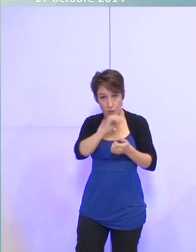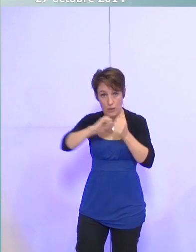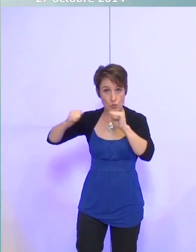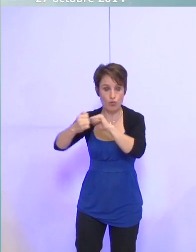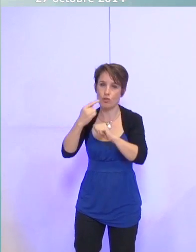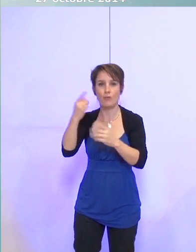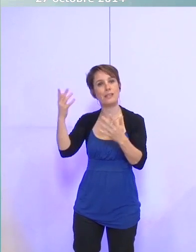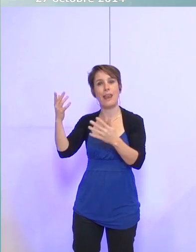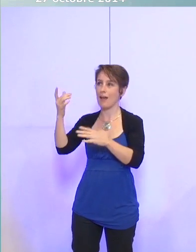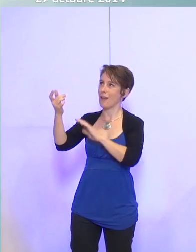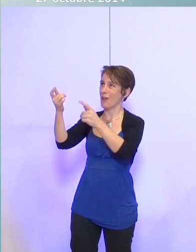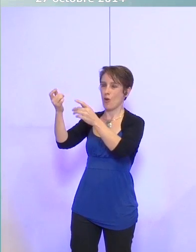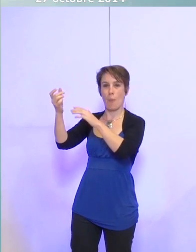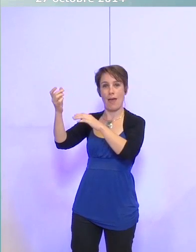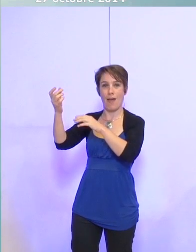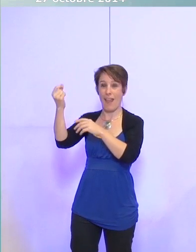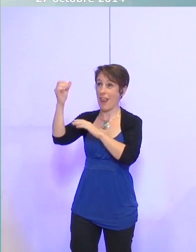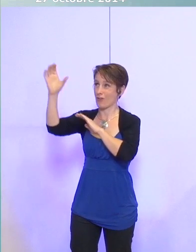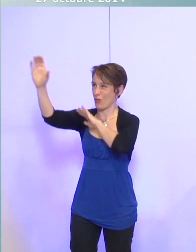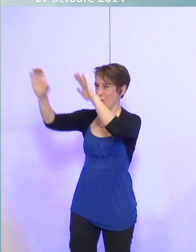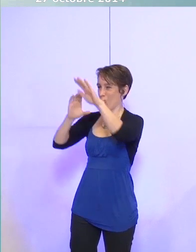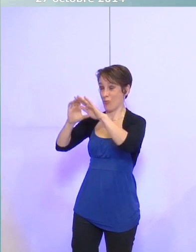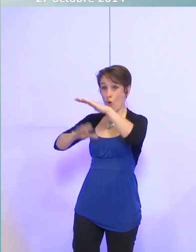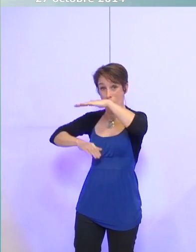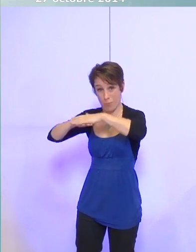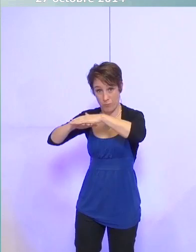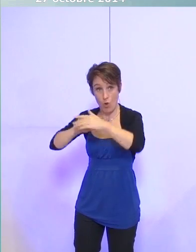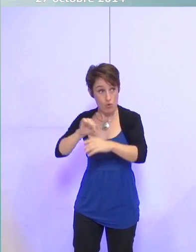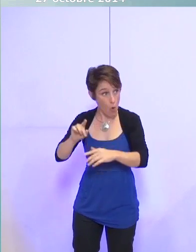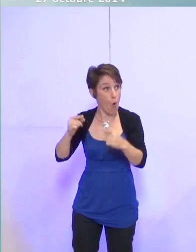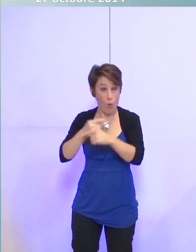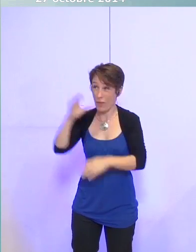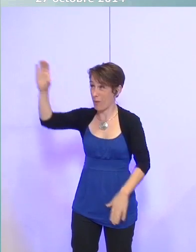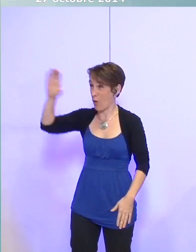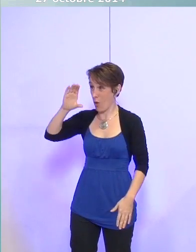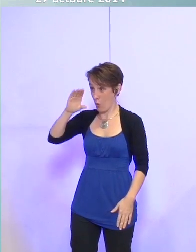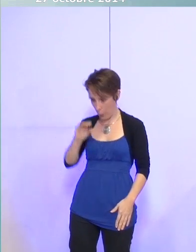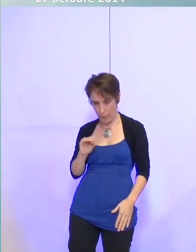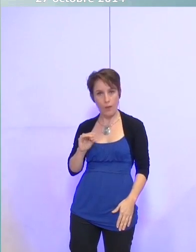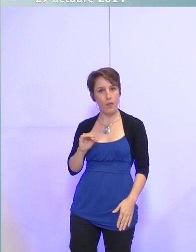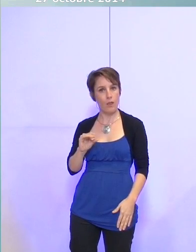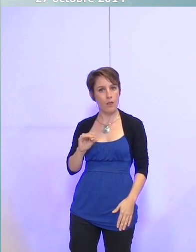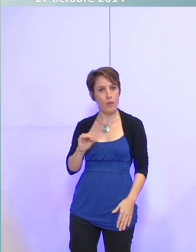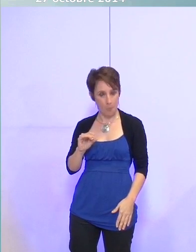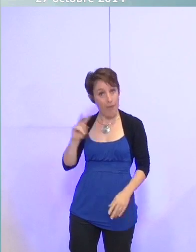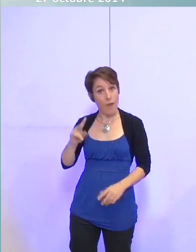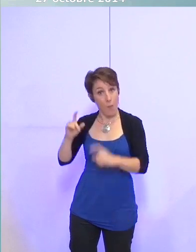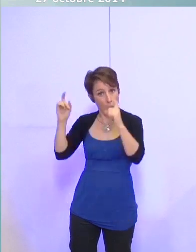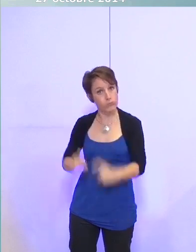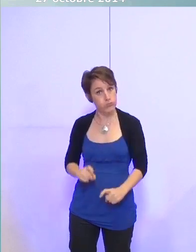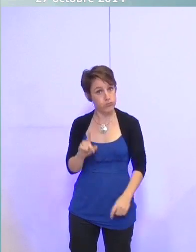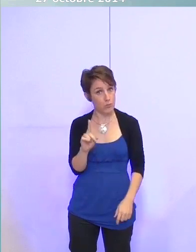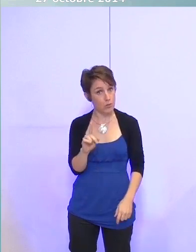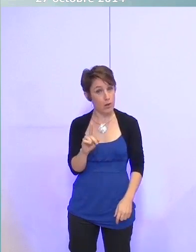gel qui a déjà mobilisé toute notre attention jusqu'en 2013. Nous sommes rentrés dans une phase de baisse, une phase de baisse qui est massive. Je le